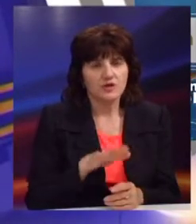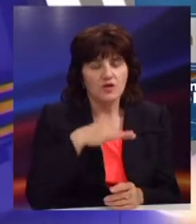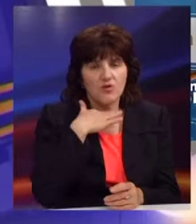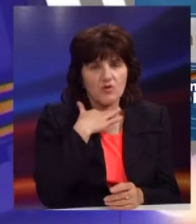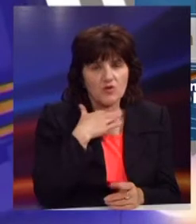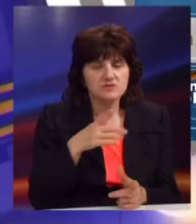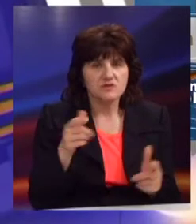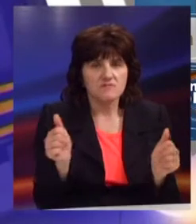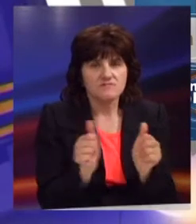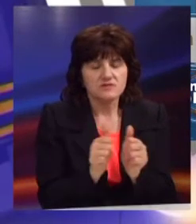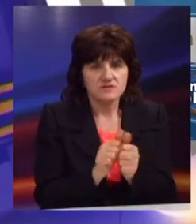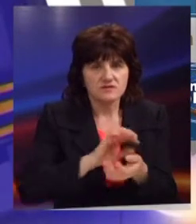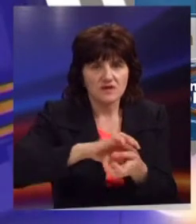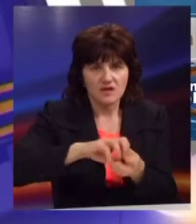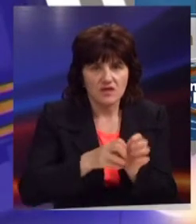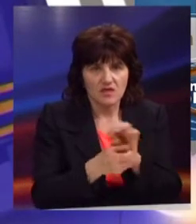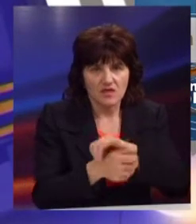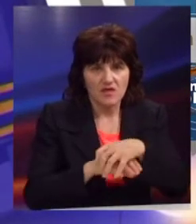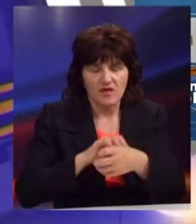selektujemo dovoljno otpad i